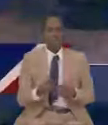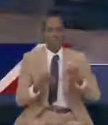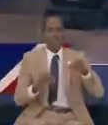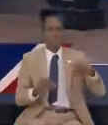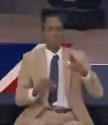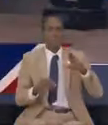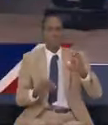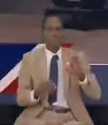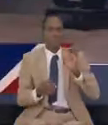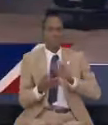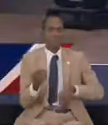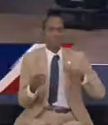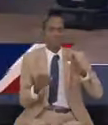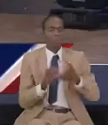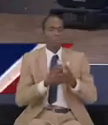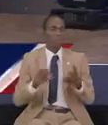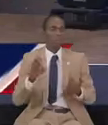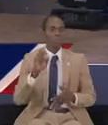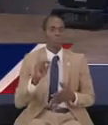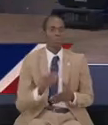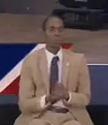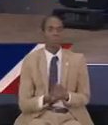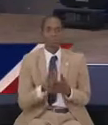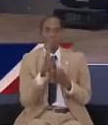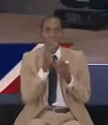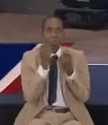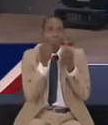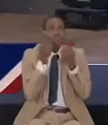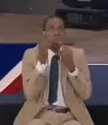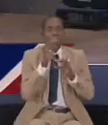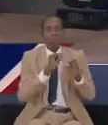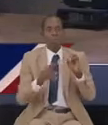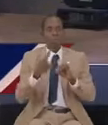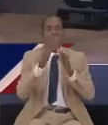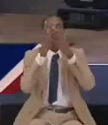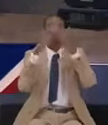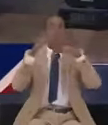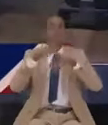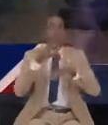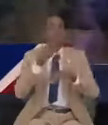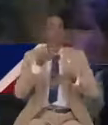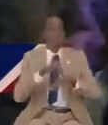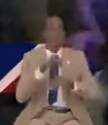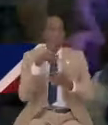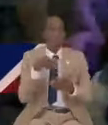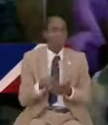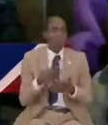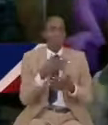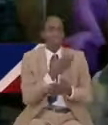Jérémy de 12 Jérémy de 12